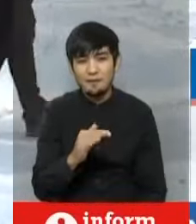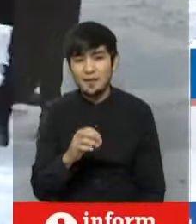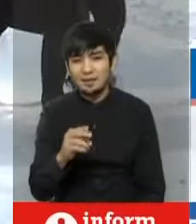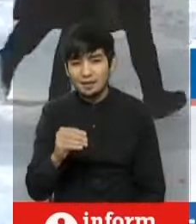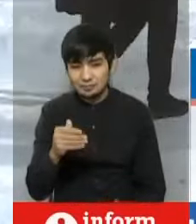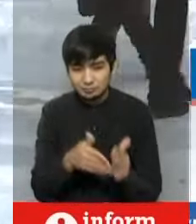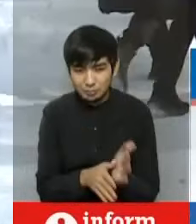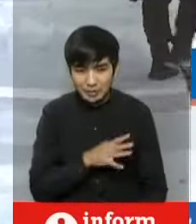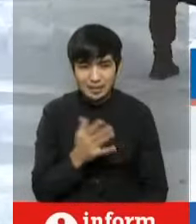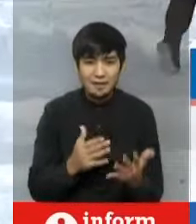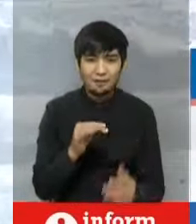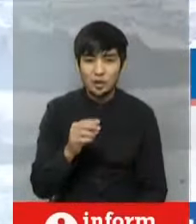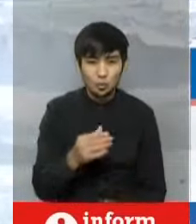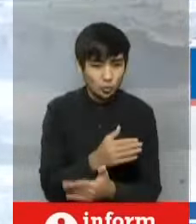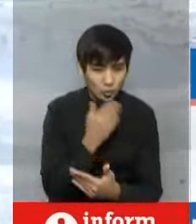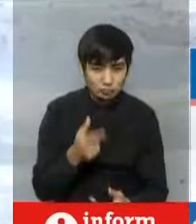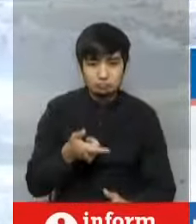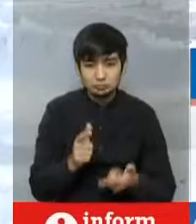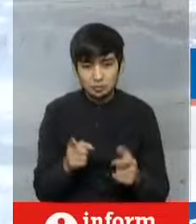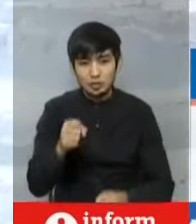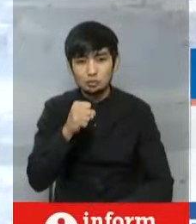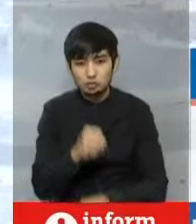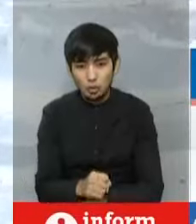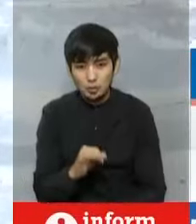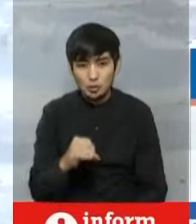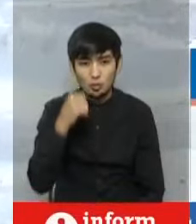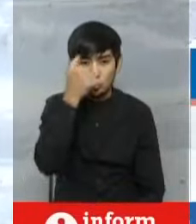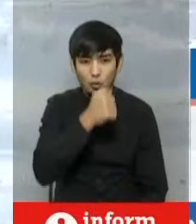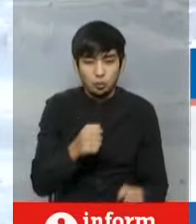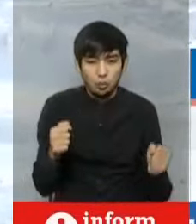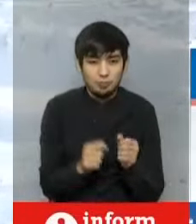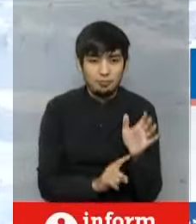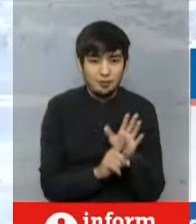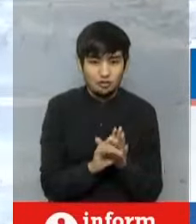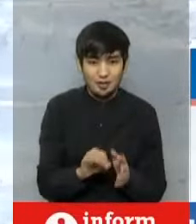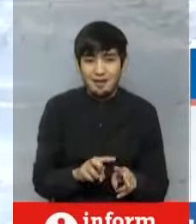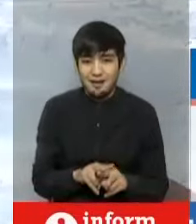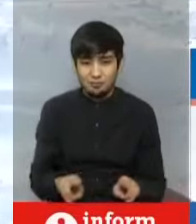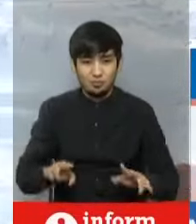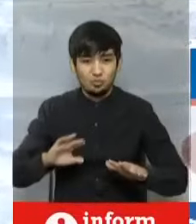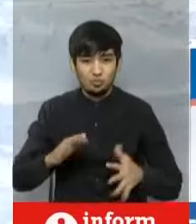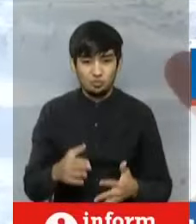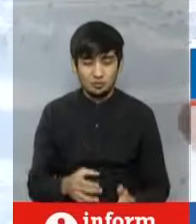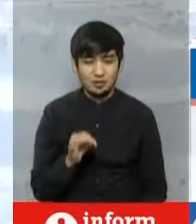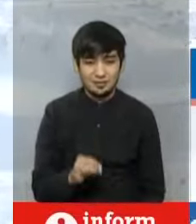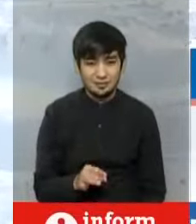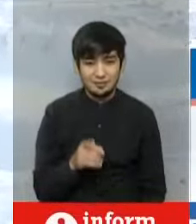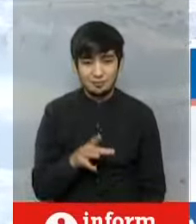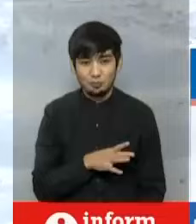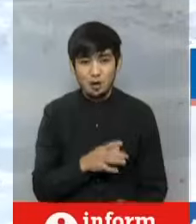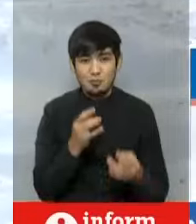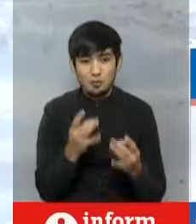не финансировалась ТЭЦ. Это подтвердилось, потому что она остановилась и заморозился город. Здесь то же самое получается. Не только не финансировалось,